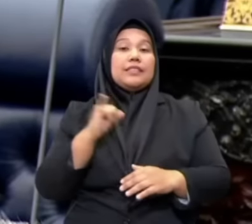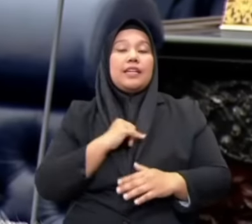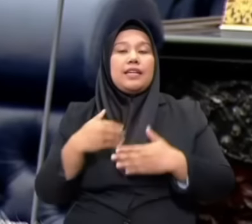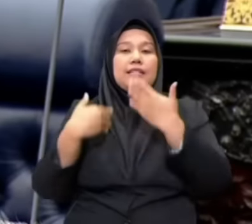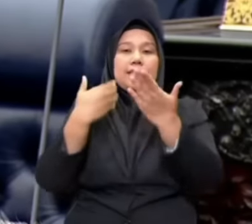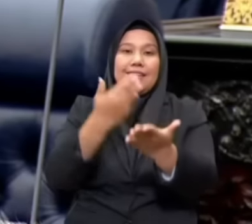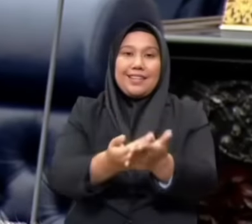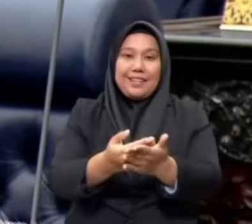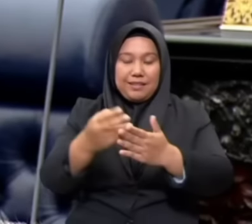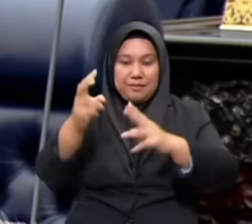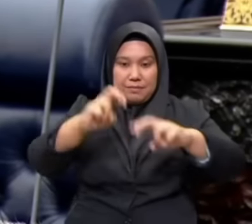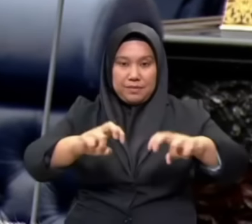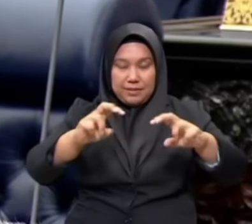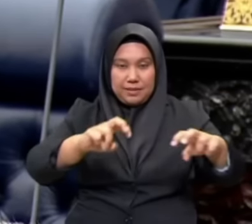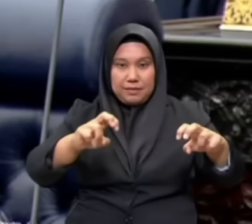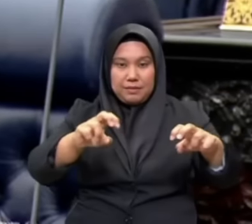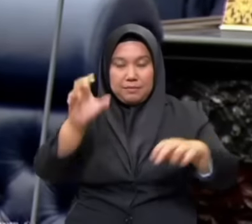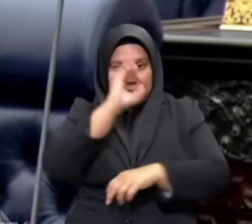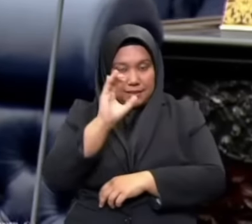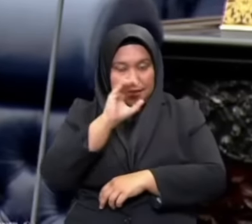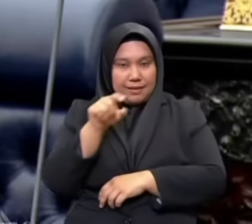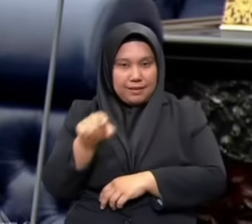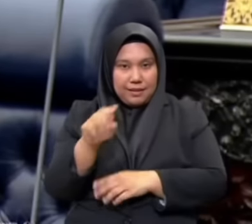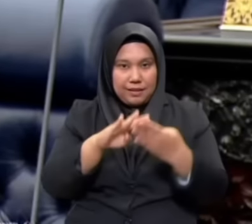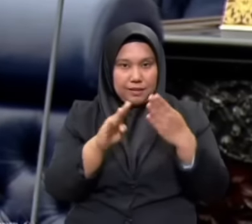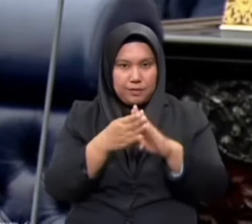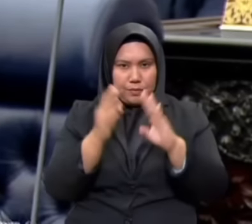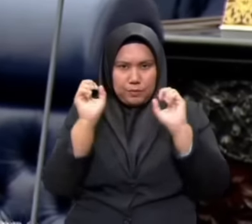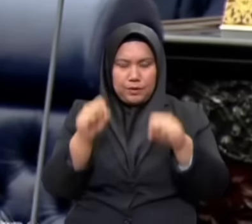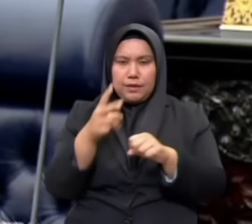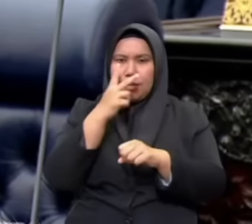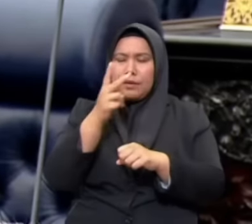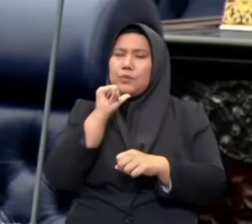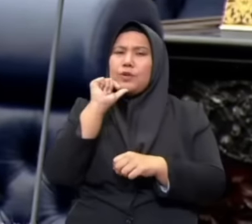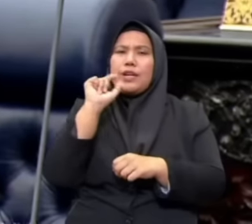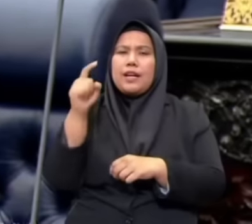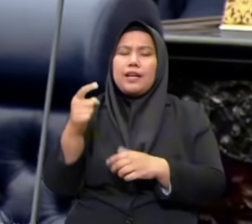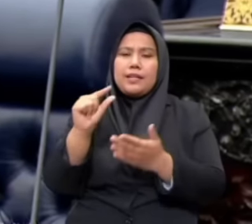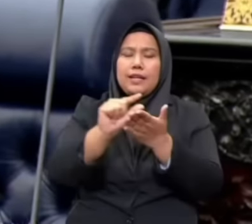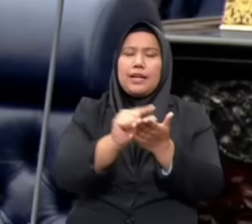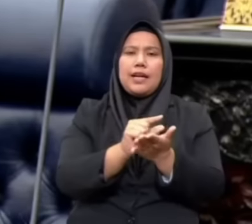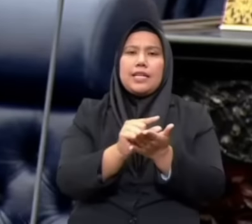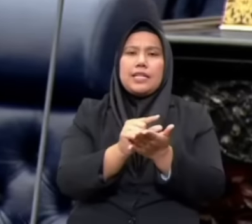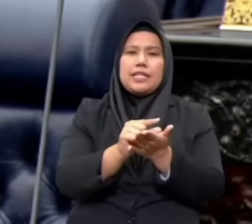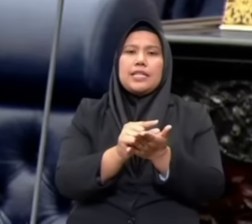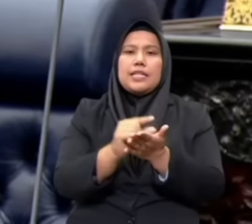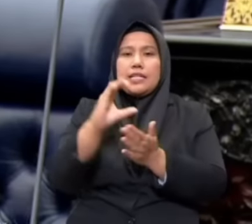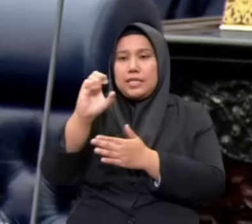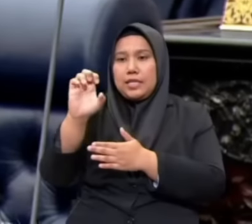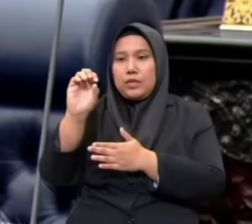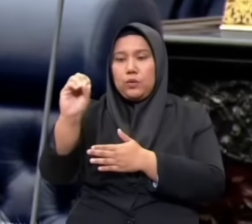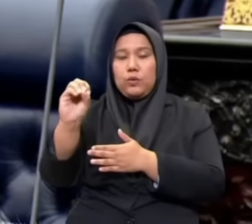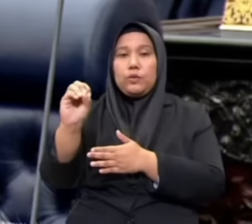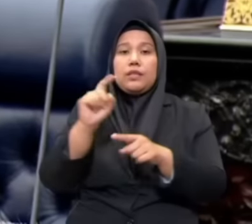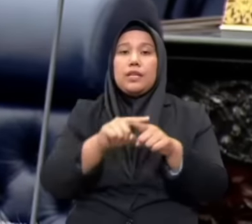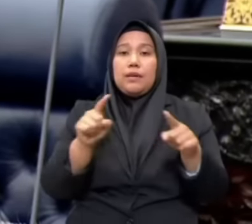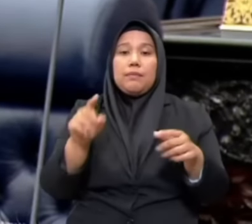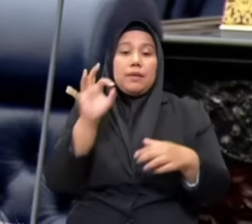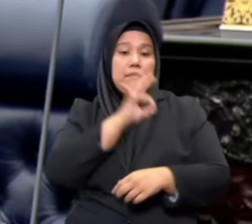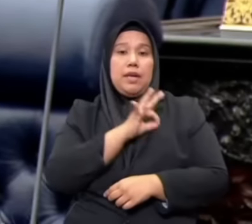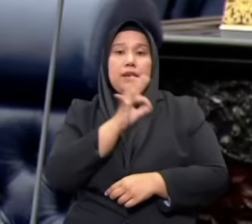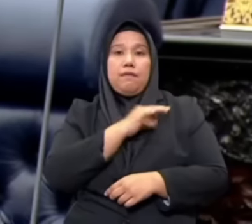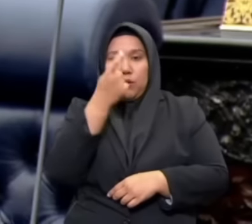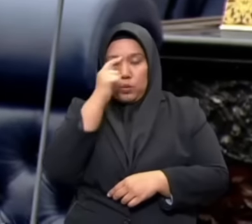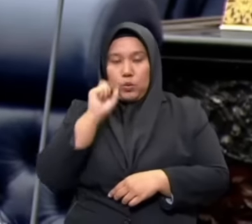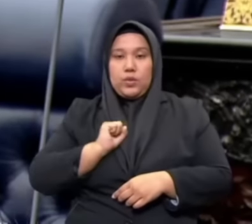searching committee ini dapat melihat bukan sahaja gaji CEO tetapi benefit of staff. Berapa banyak, what X